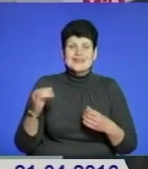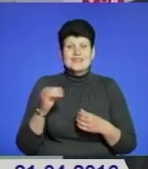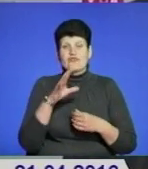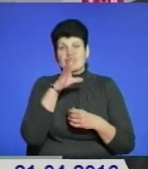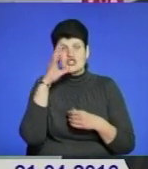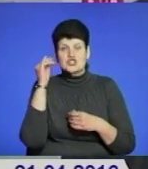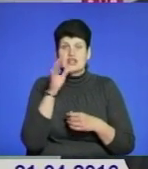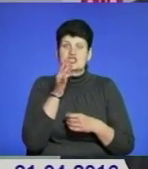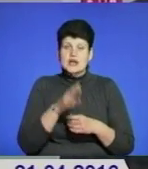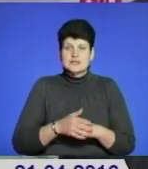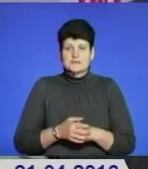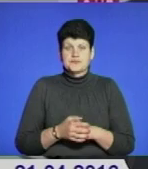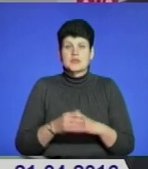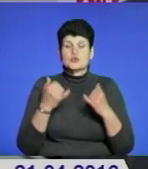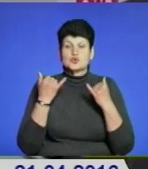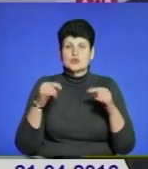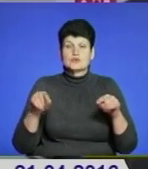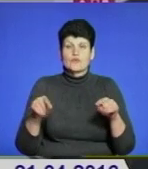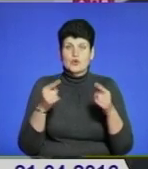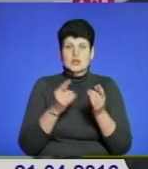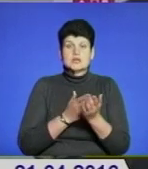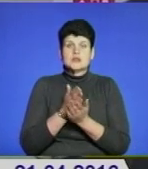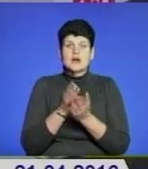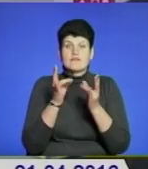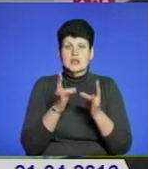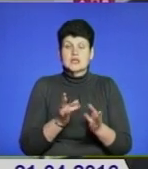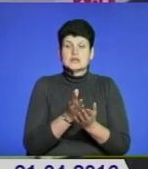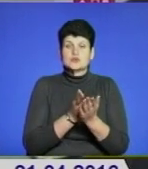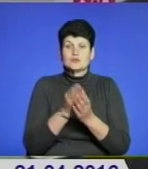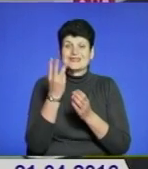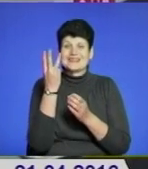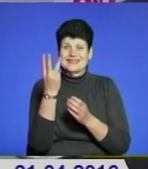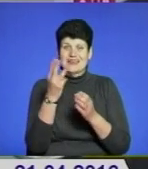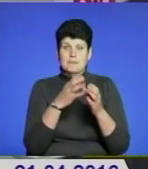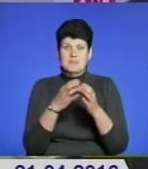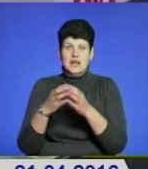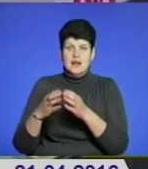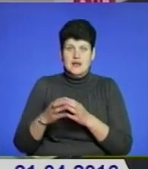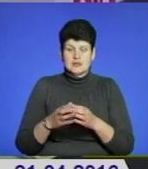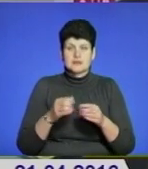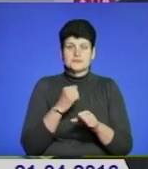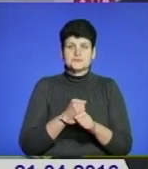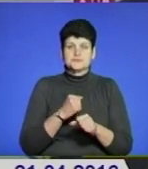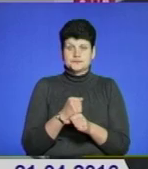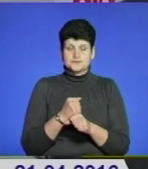на сьогоднішній день аварійна служба, тобто три бригади сформовані,